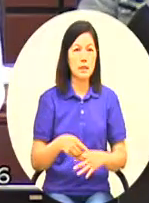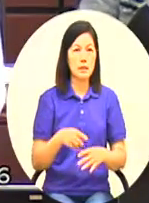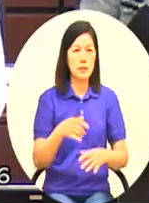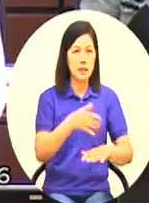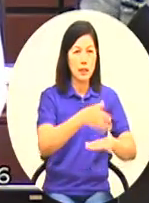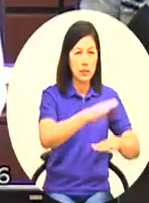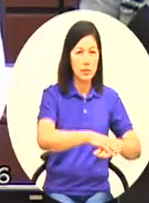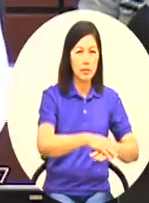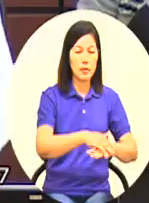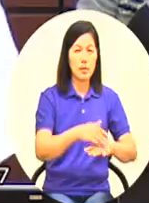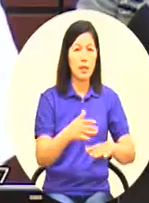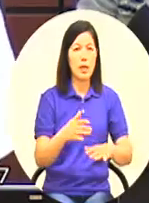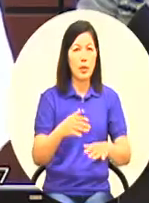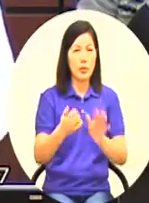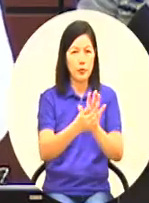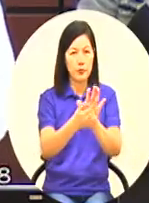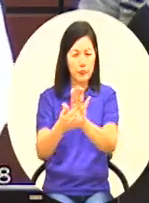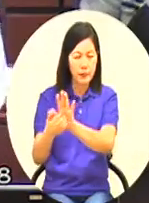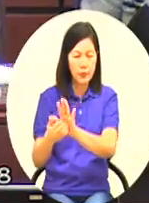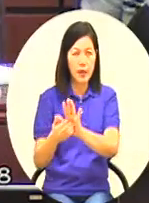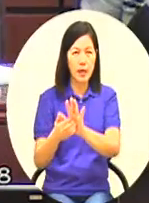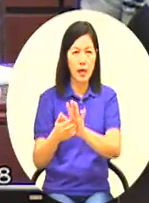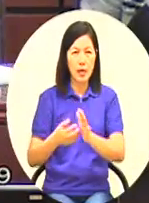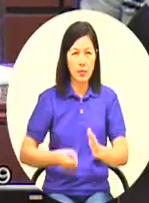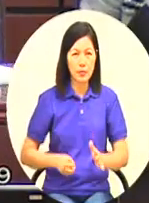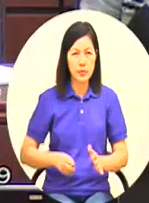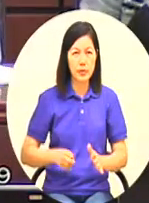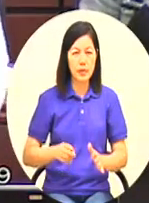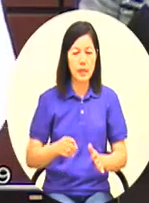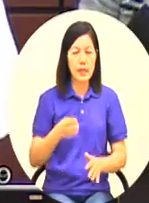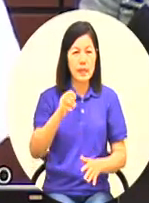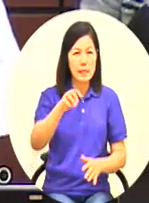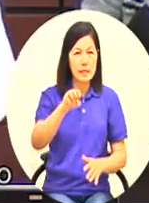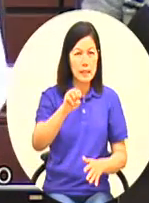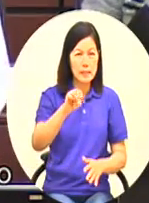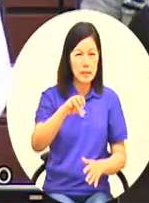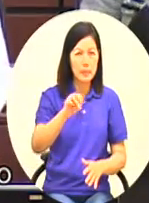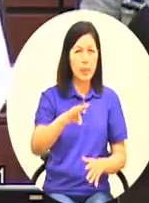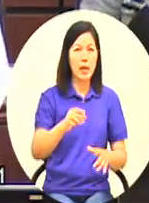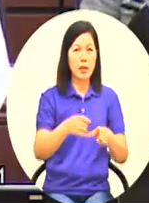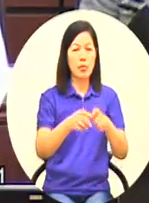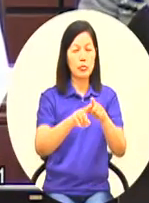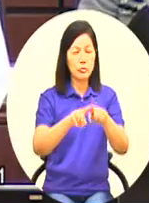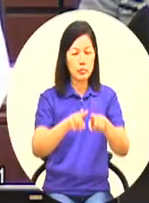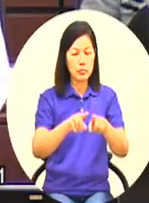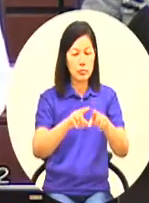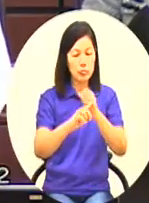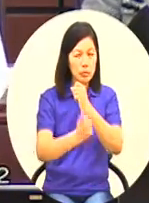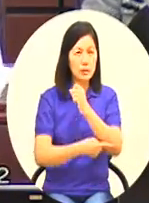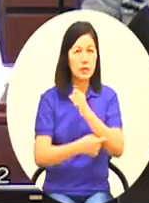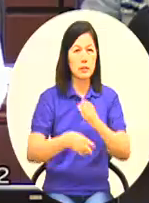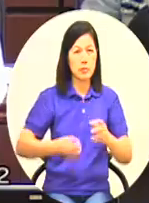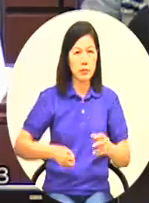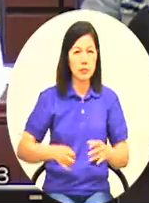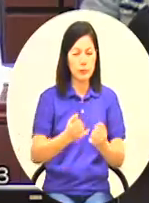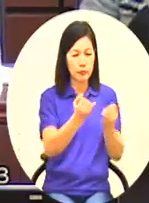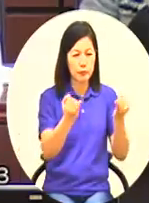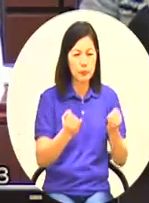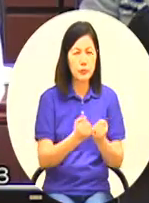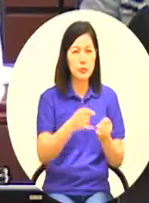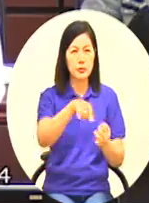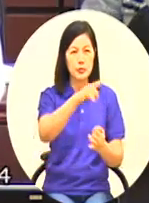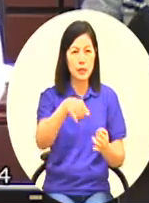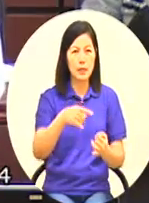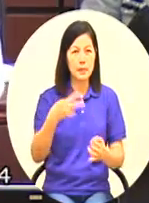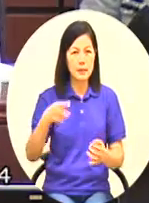斑蚊的迄个防治以外，通常就叫孕妇400公尺以内吼，咱所有的孕妇都可以通知伊，吼，咱做一寡包括产检的